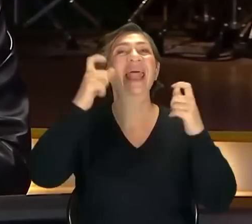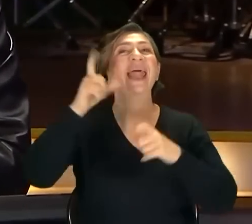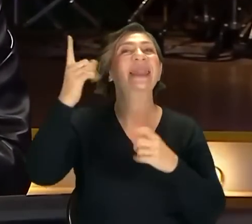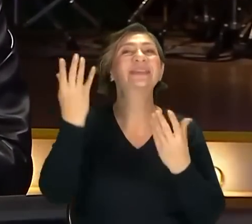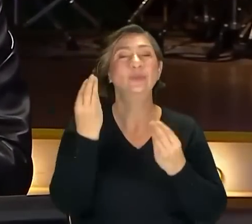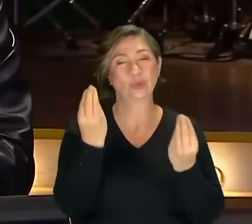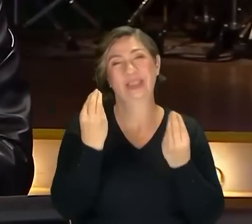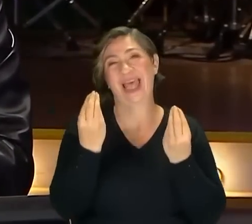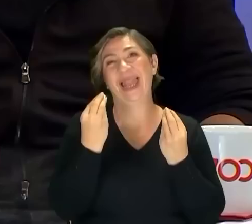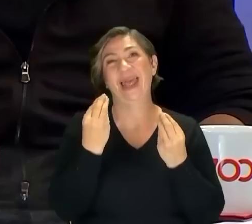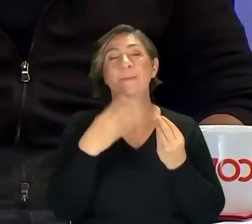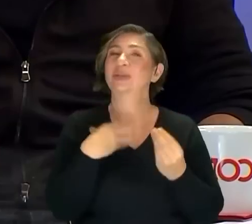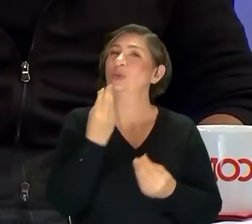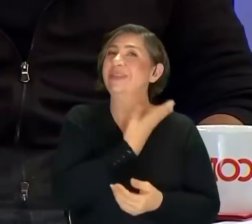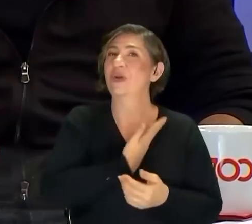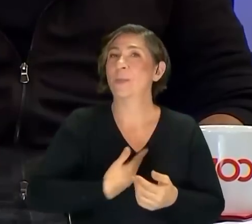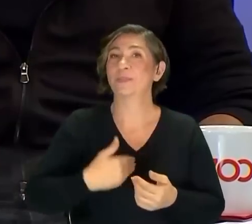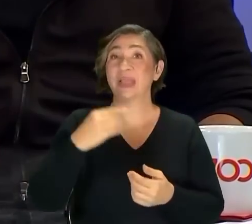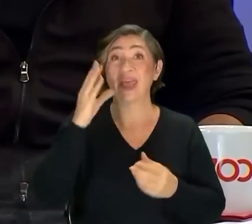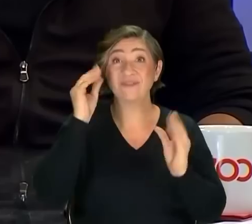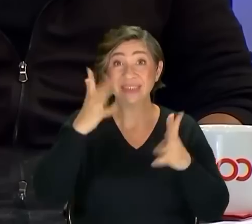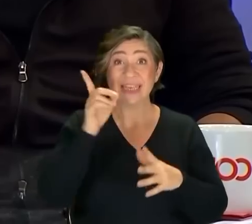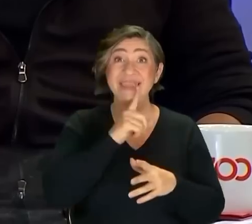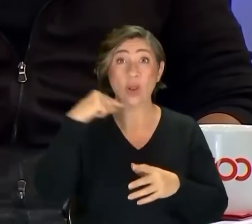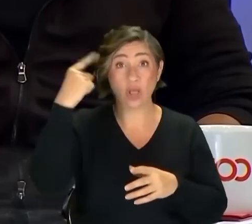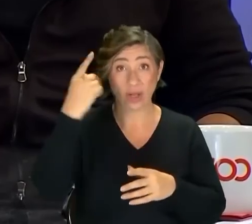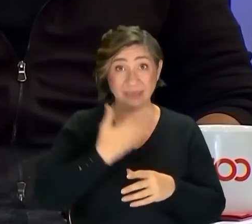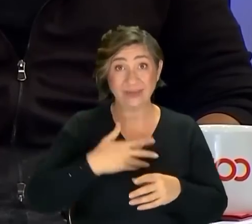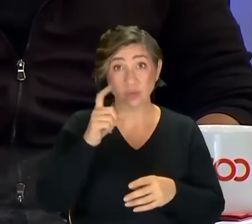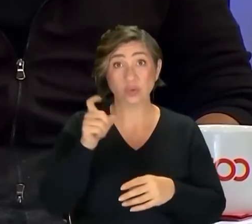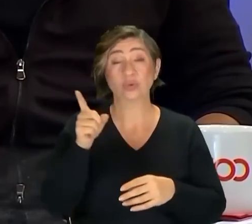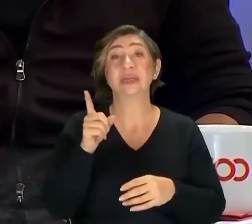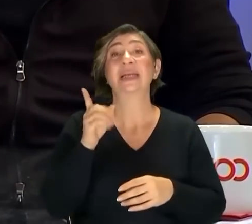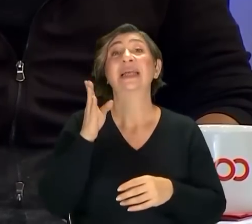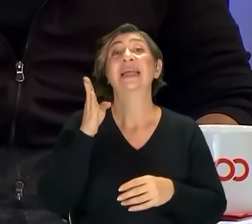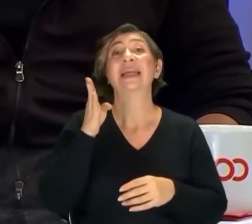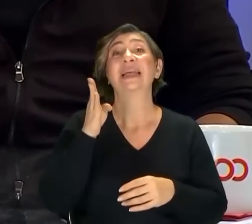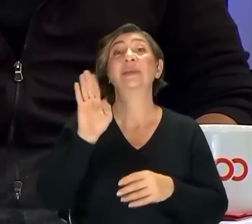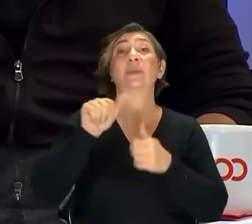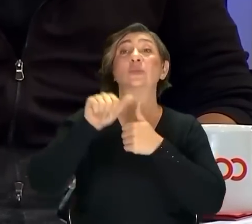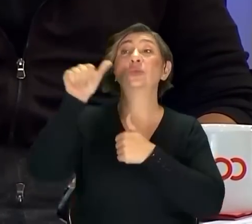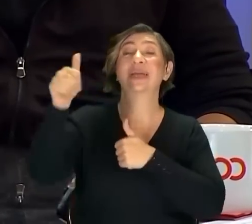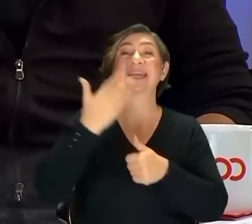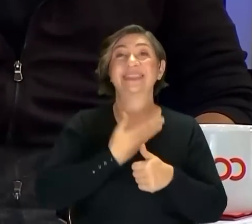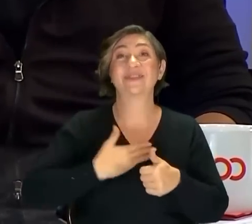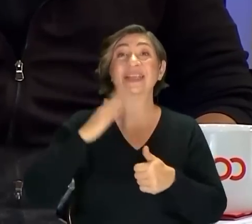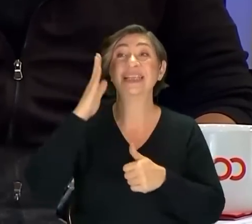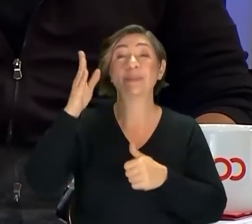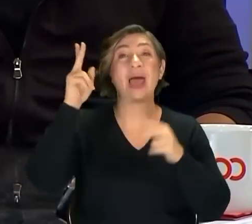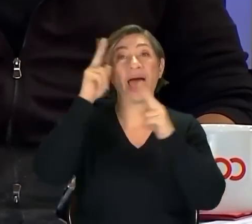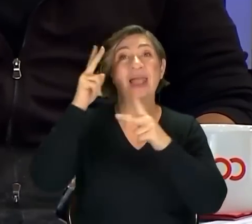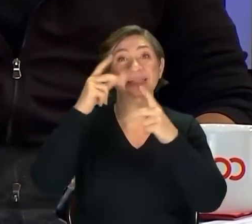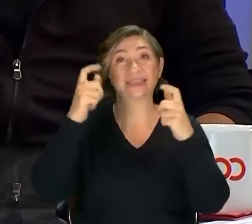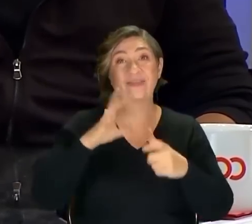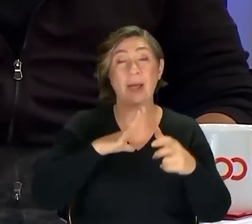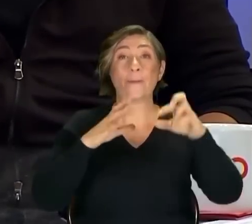güzel bence. Ben çok seviyorum. En çok Londra'yı mı seviyorsun? Yok, gitmediğim ve uzaktan sevdiğim ve gitmeyi hayal ettiğim